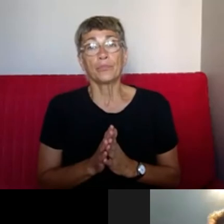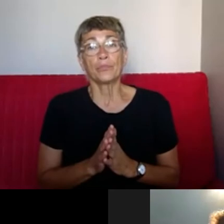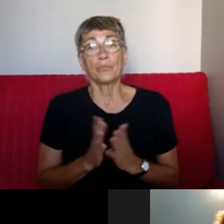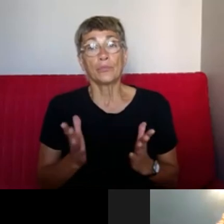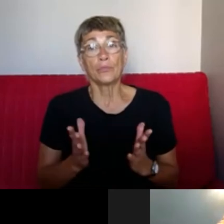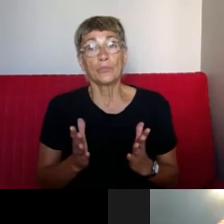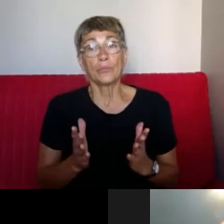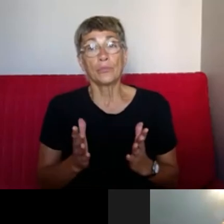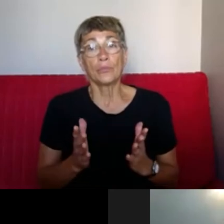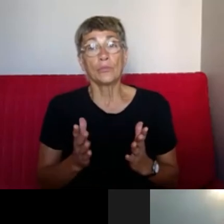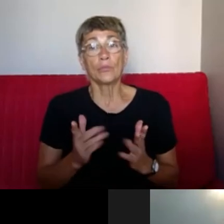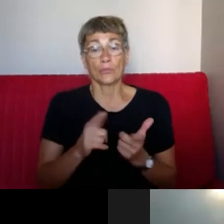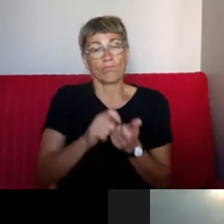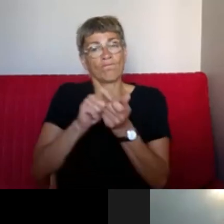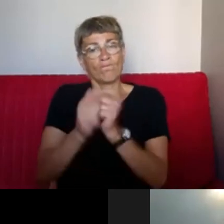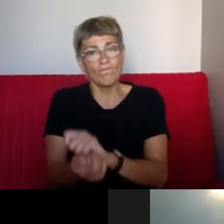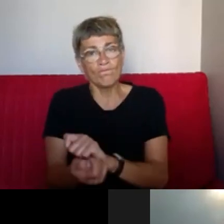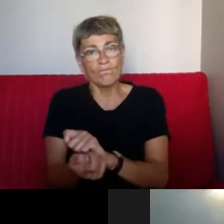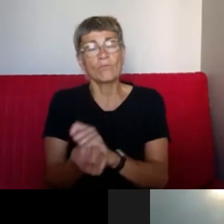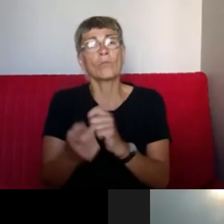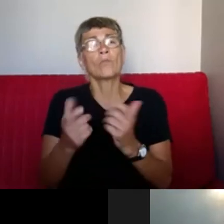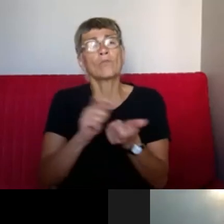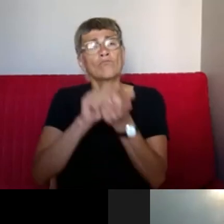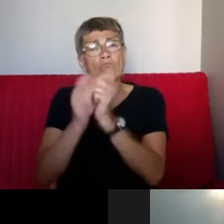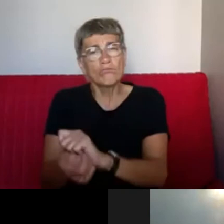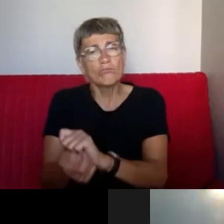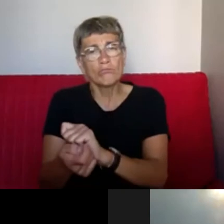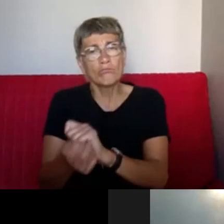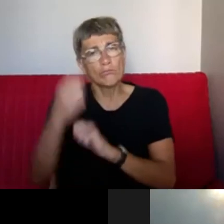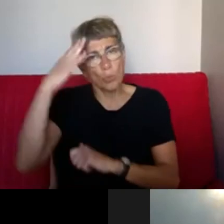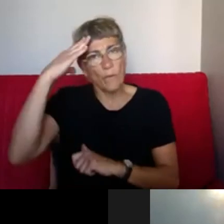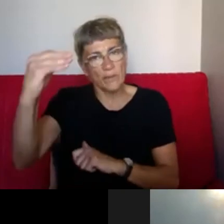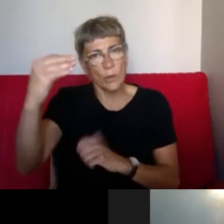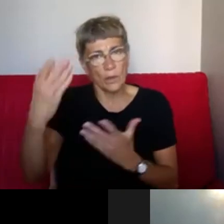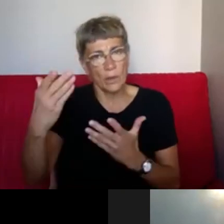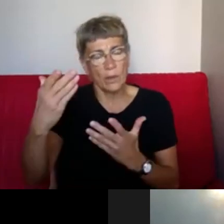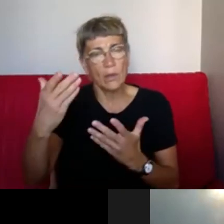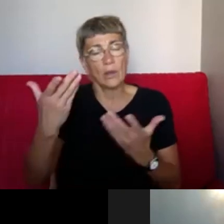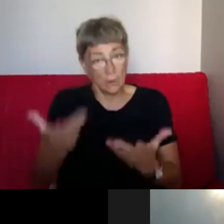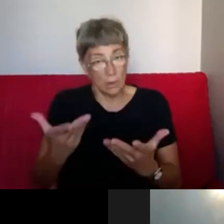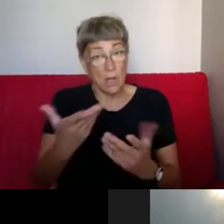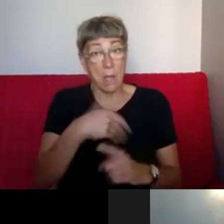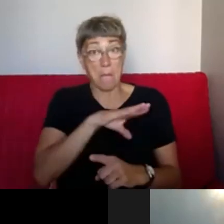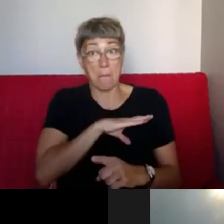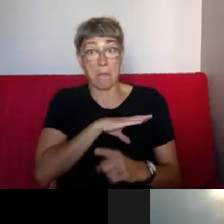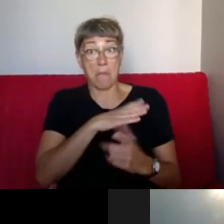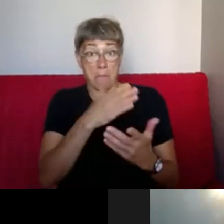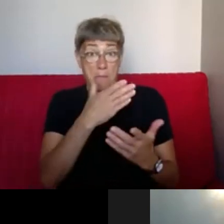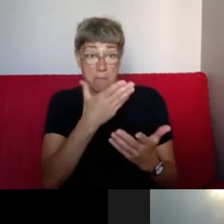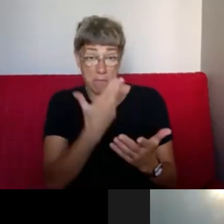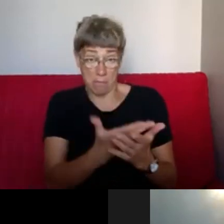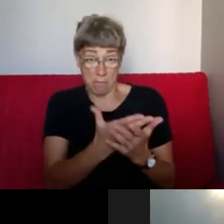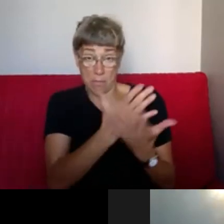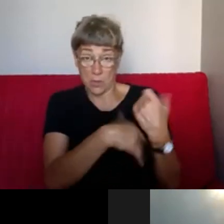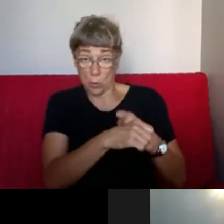J'ai fait une reconversion professionnelle qui, grâce à ce CEPH notamment, vraiment, c'est